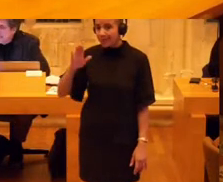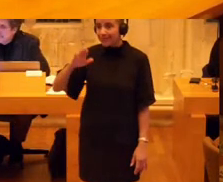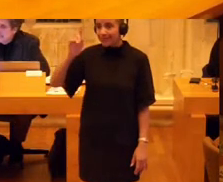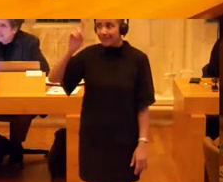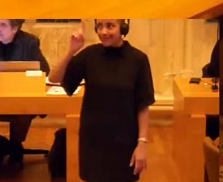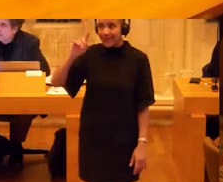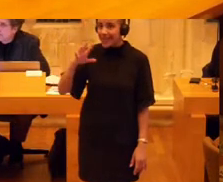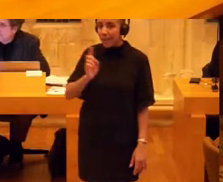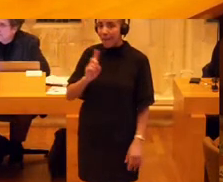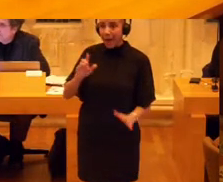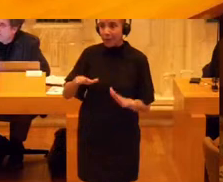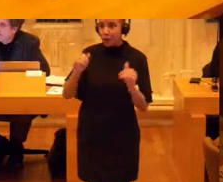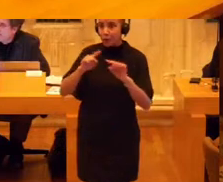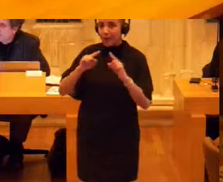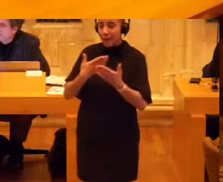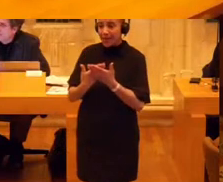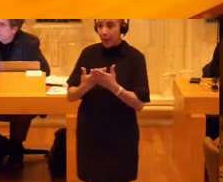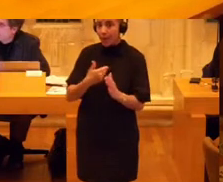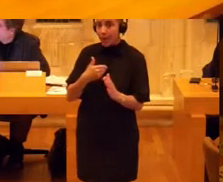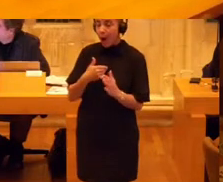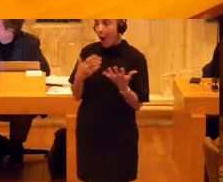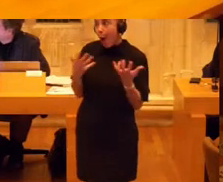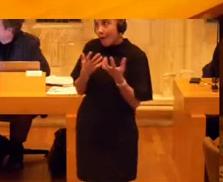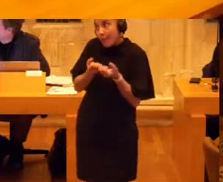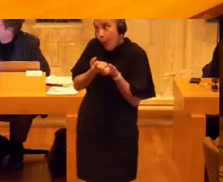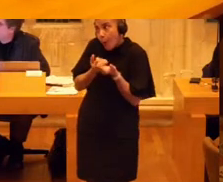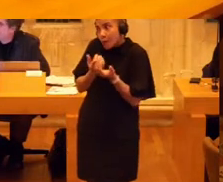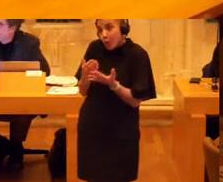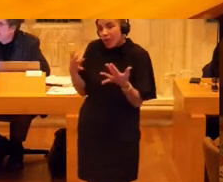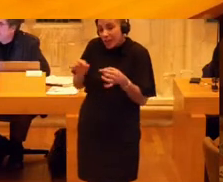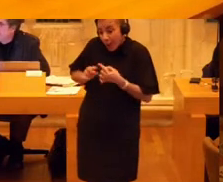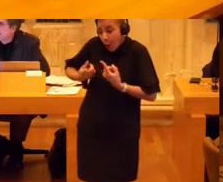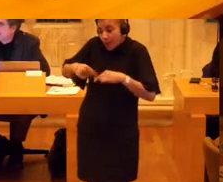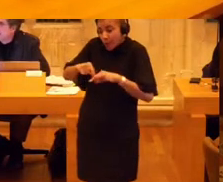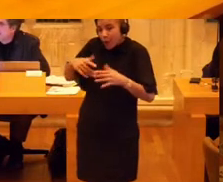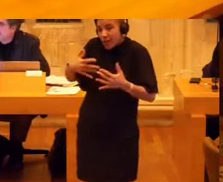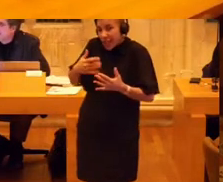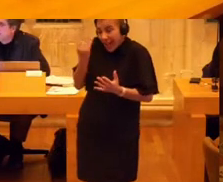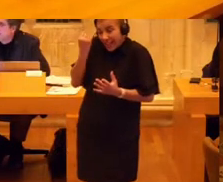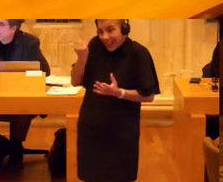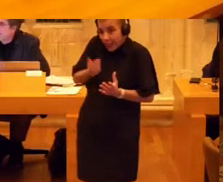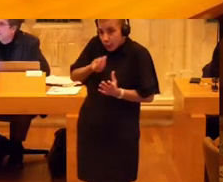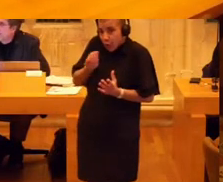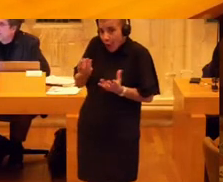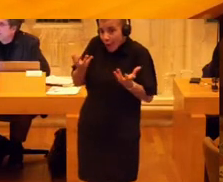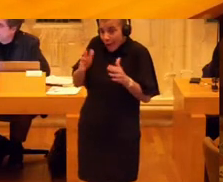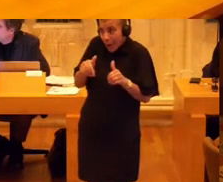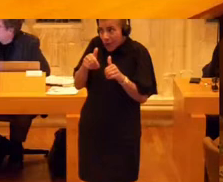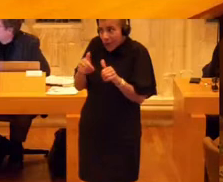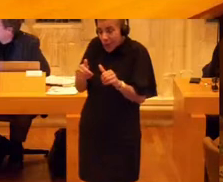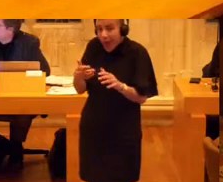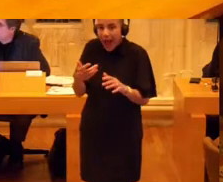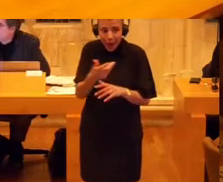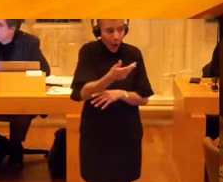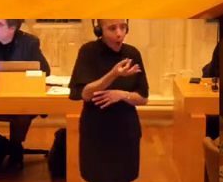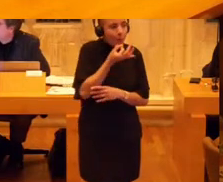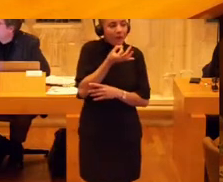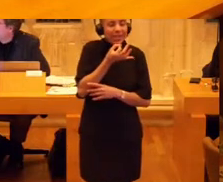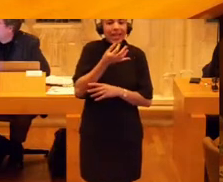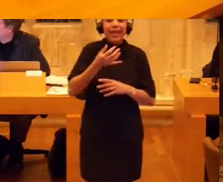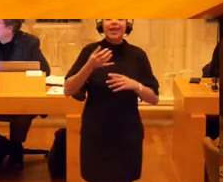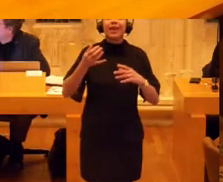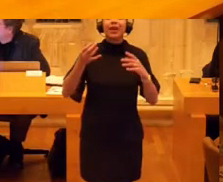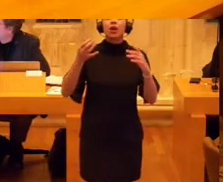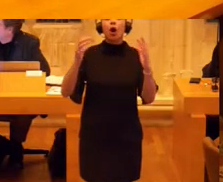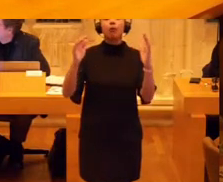Attention, je continue la suggestion que j'ai faite lors de la commission, c'est de profiter de ce travaux d'effacement des réseaux d'éclairage public rue du